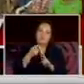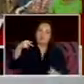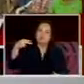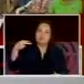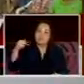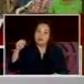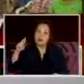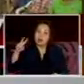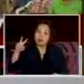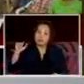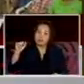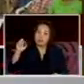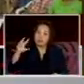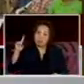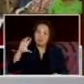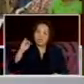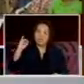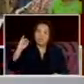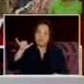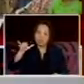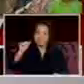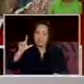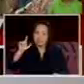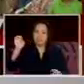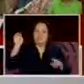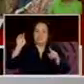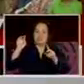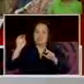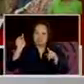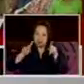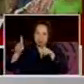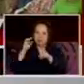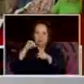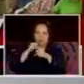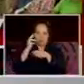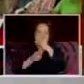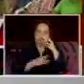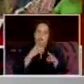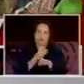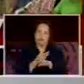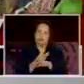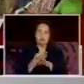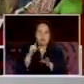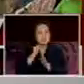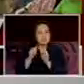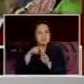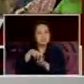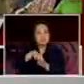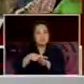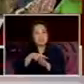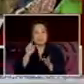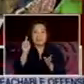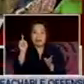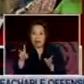tinitingala yan ng mga authorities all over the world. Ngayon, this is quasi-judicial. Ibig sabihin, kalahati